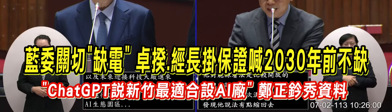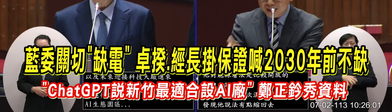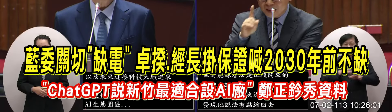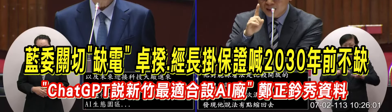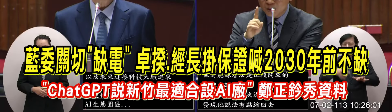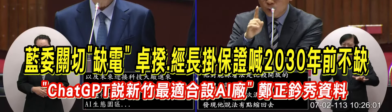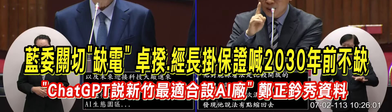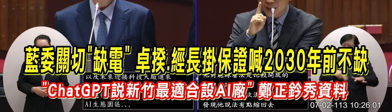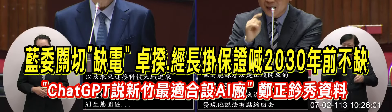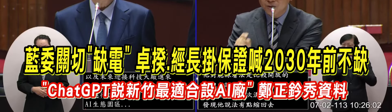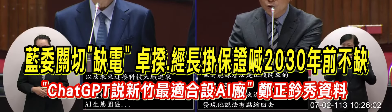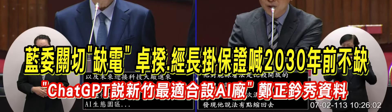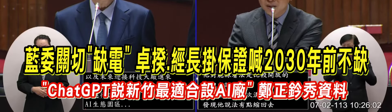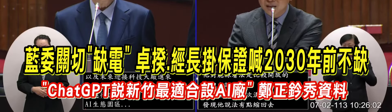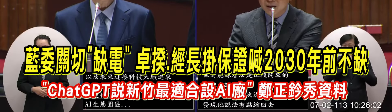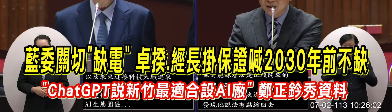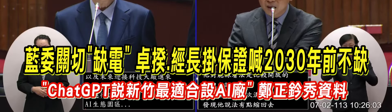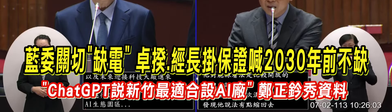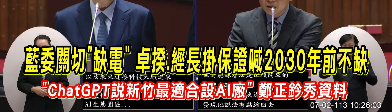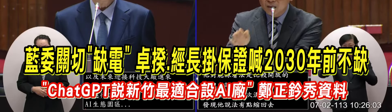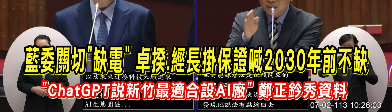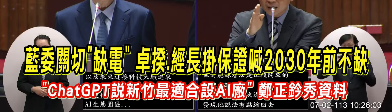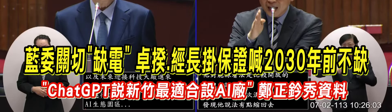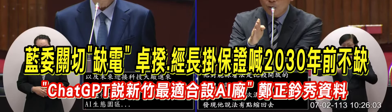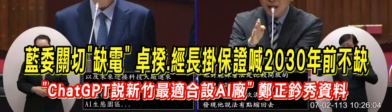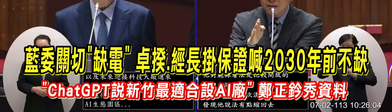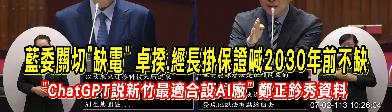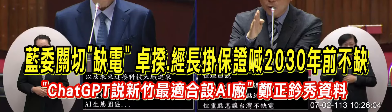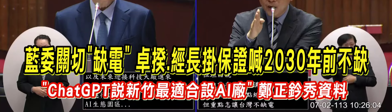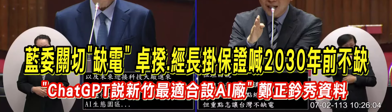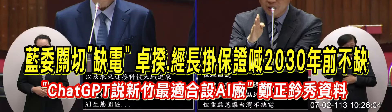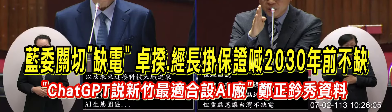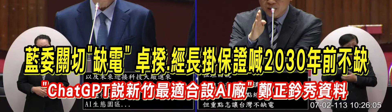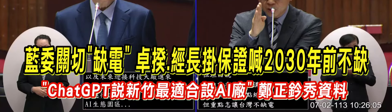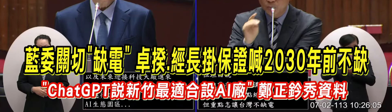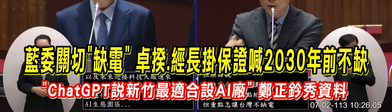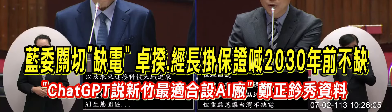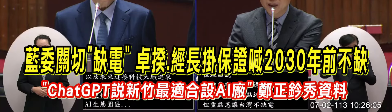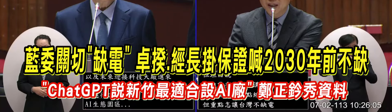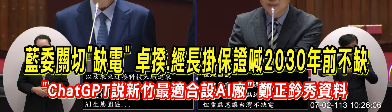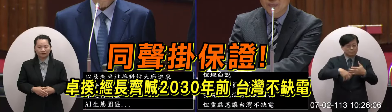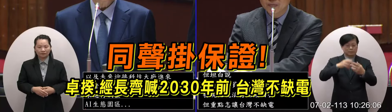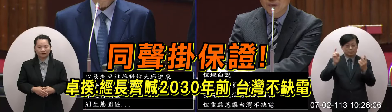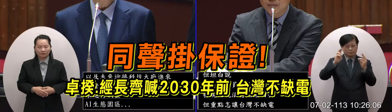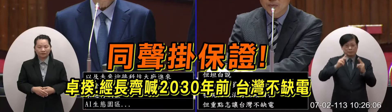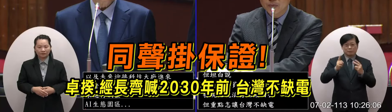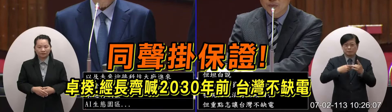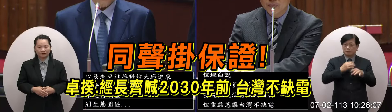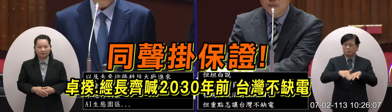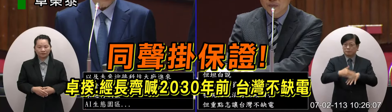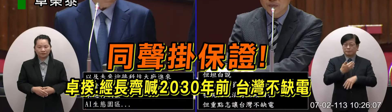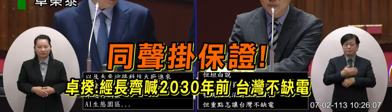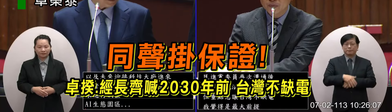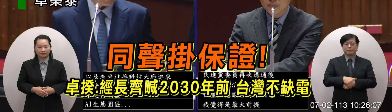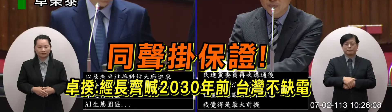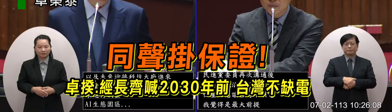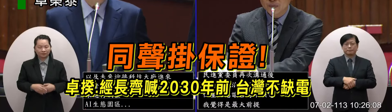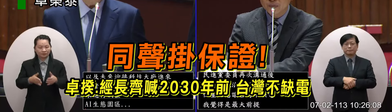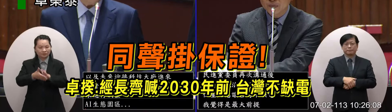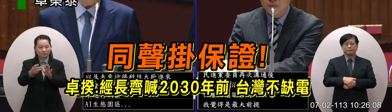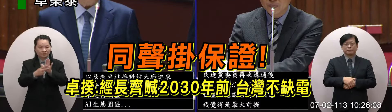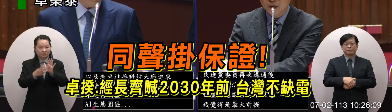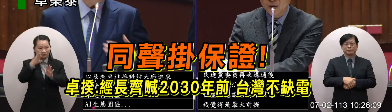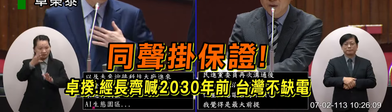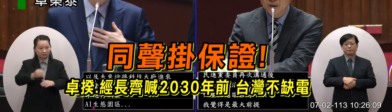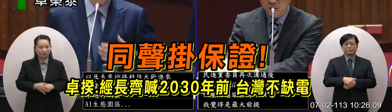说在这边再次的问一下朱院长哈，台湾在未来十年会不会缺电？ 部长讲过